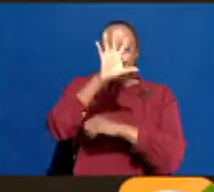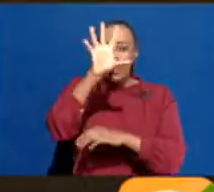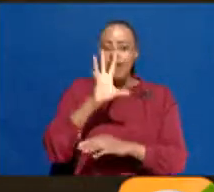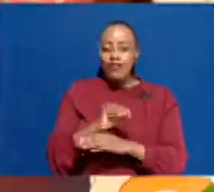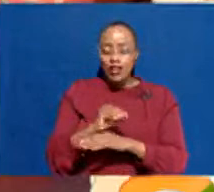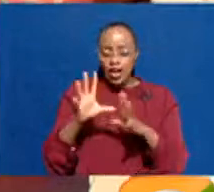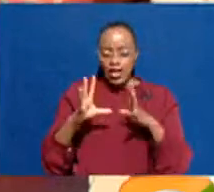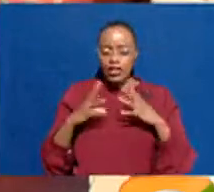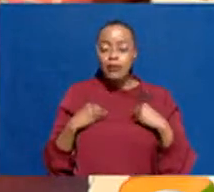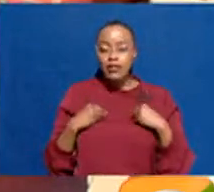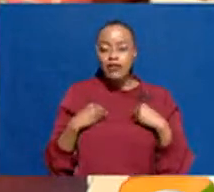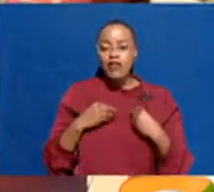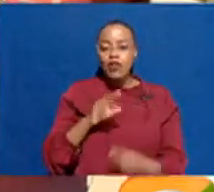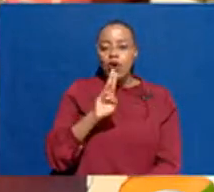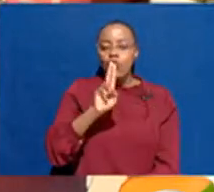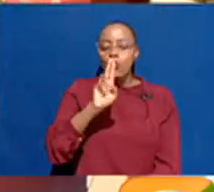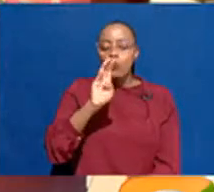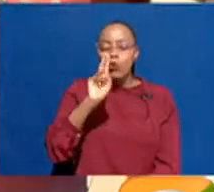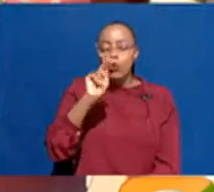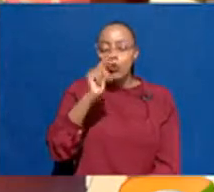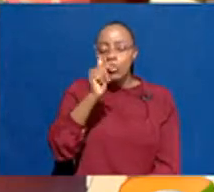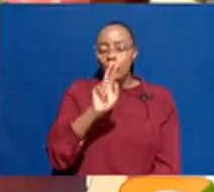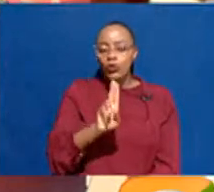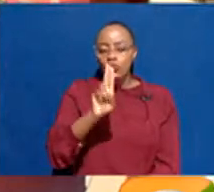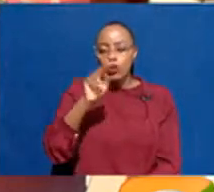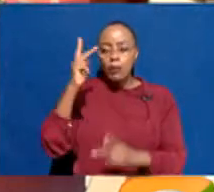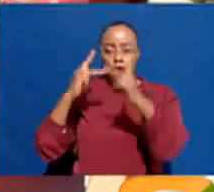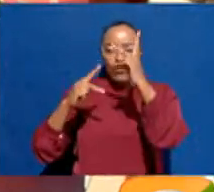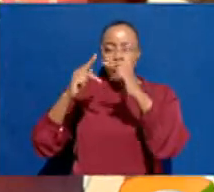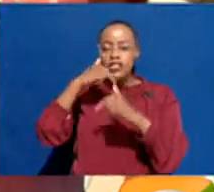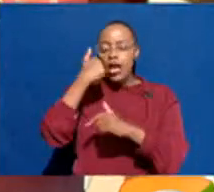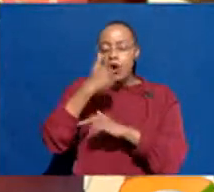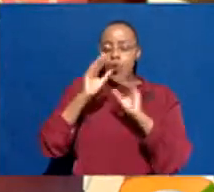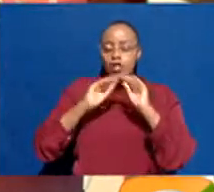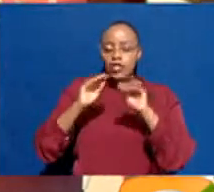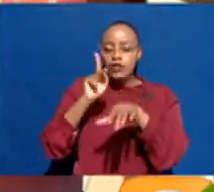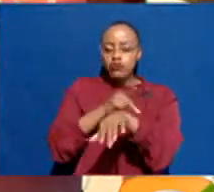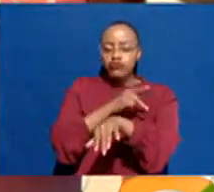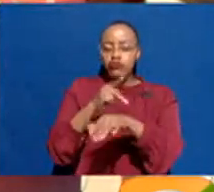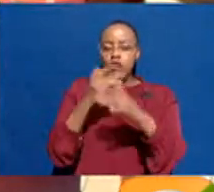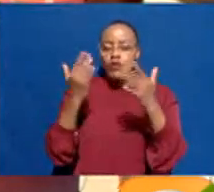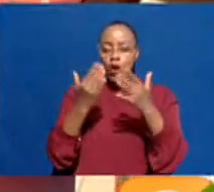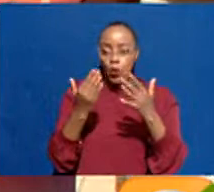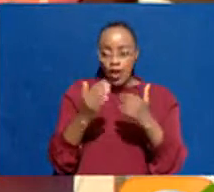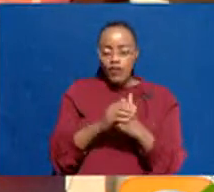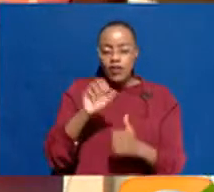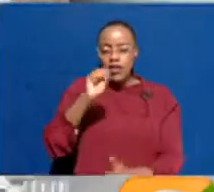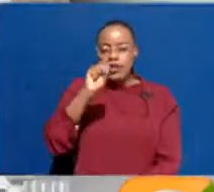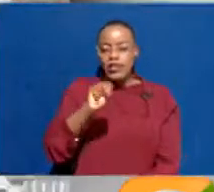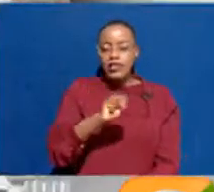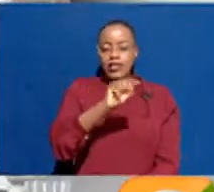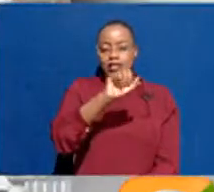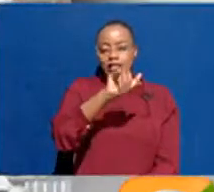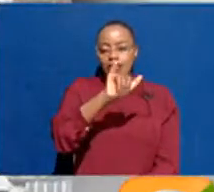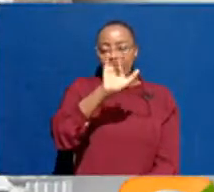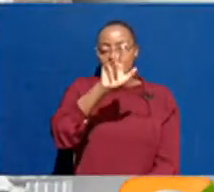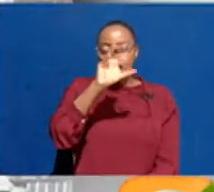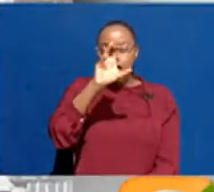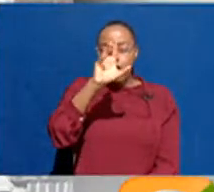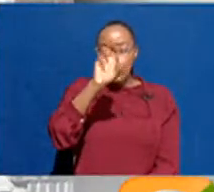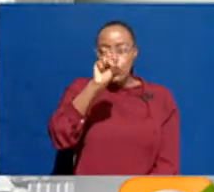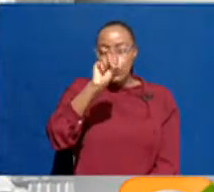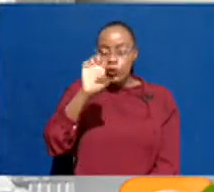Utu. Profesa Micere Githae Mugo alikuwa profesa wa fasihi katika chuo kikuu cha Syracuse nchini